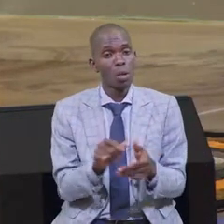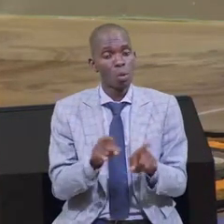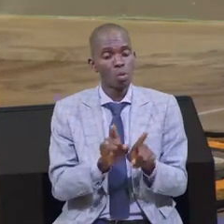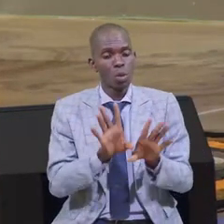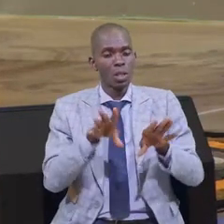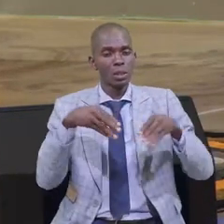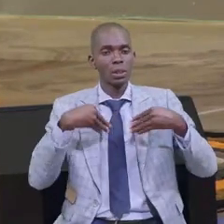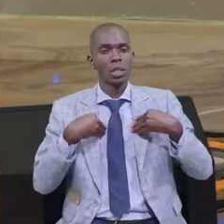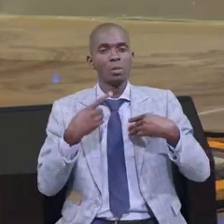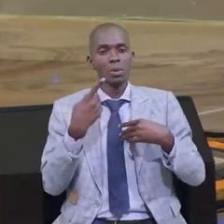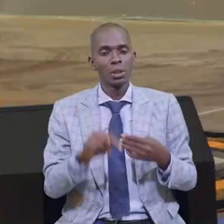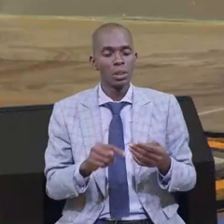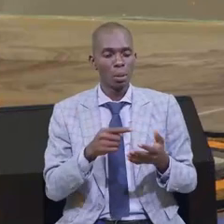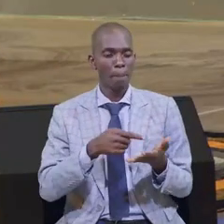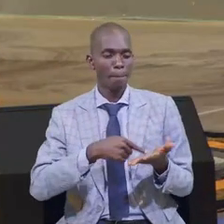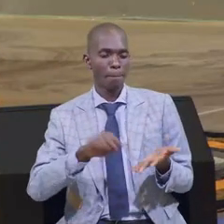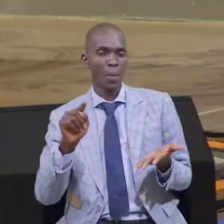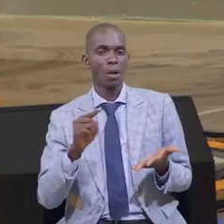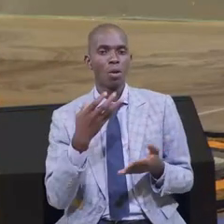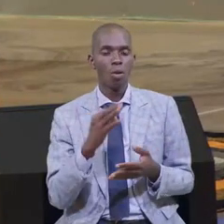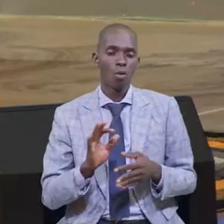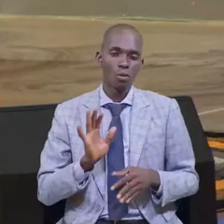marque de son nom.